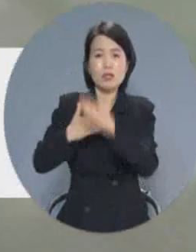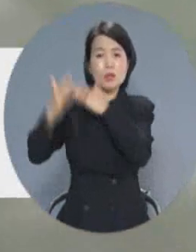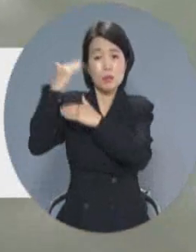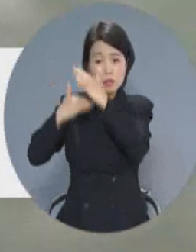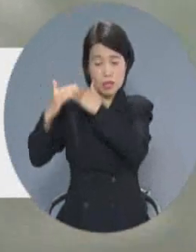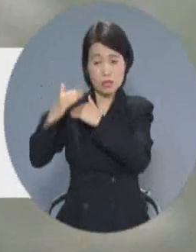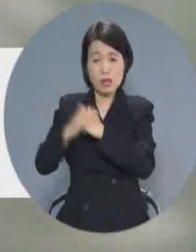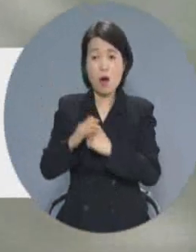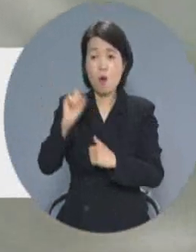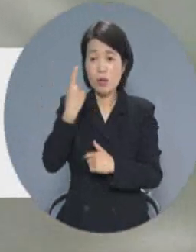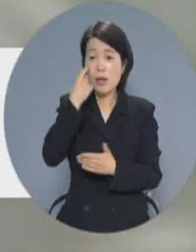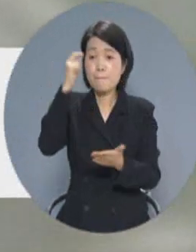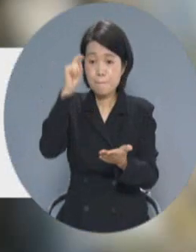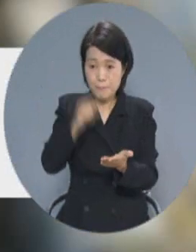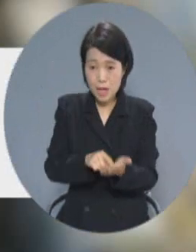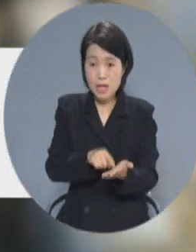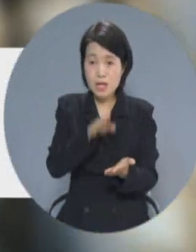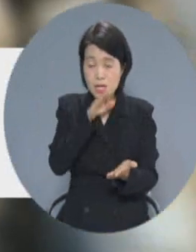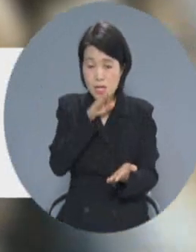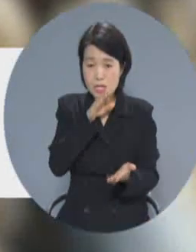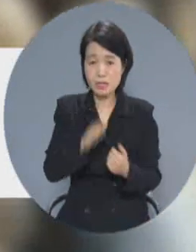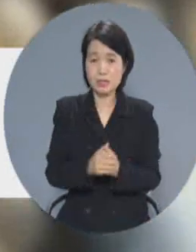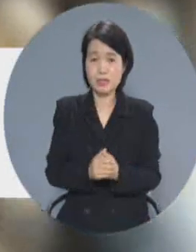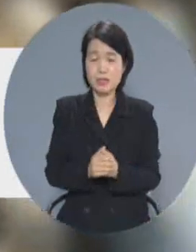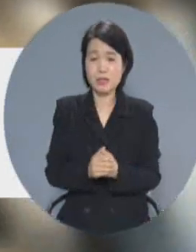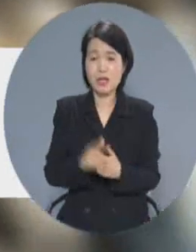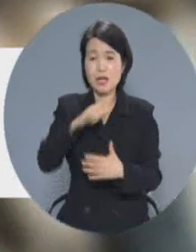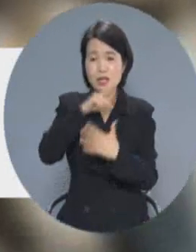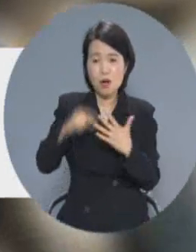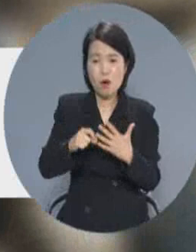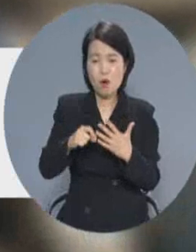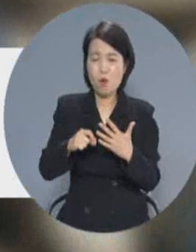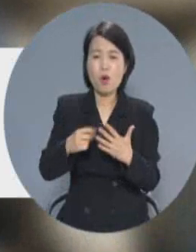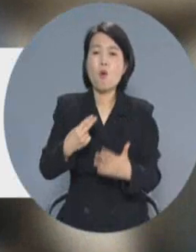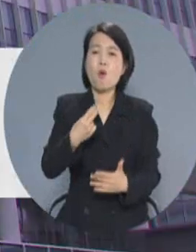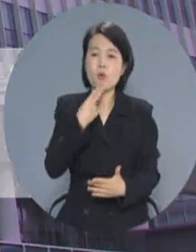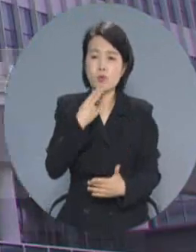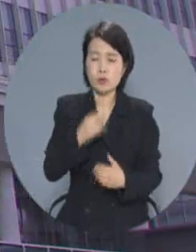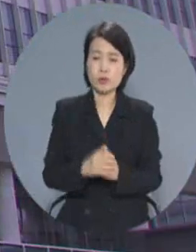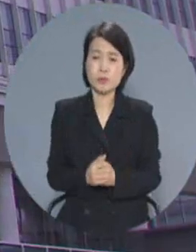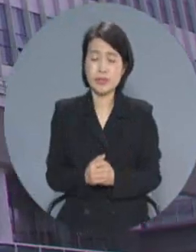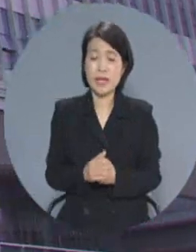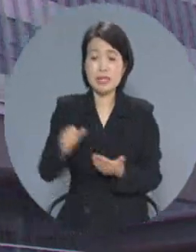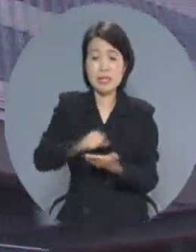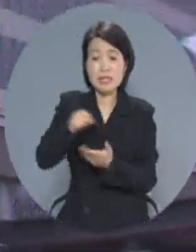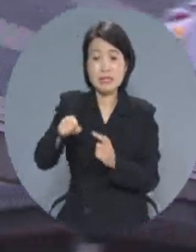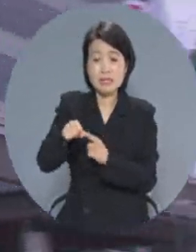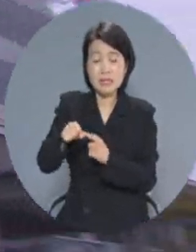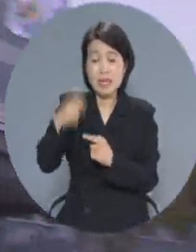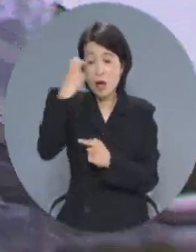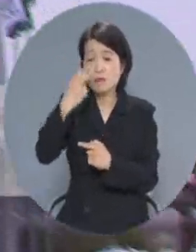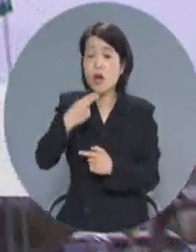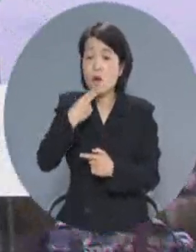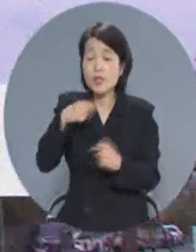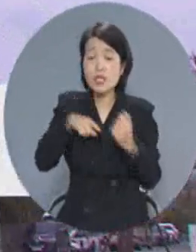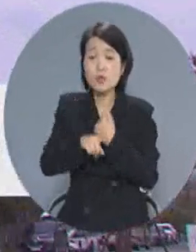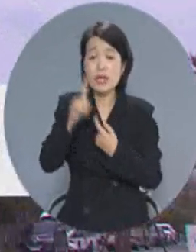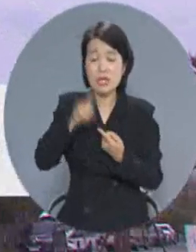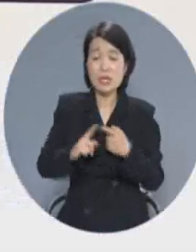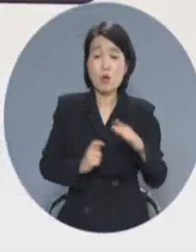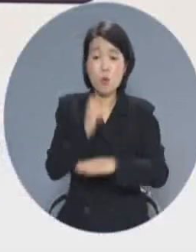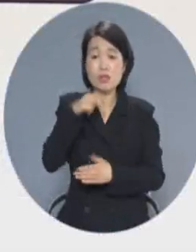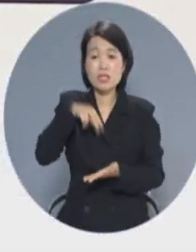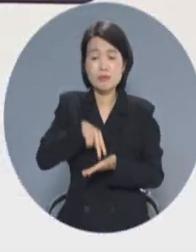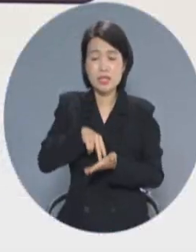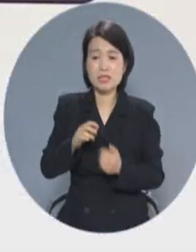나가서 그걸 원인을 찾아야 되잖아요. 이런 일련의 과정들이 전혀 없었던 거죠. 세척제 성분을 검사하지 않은 이유에 대해